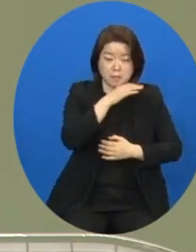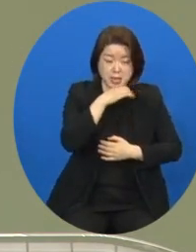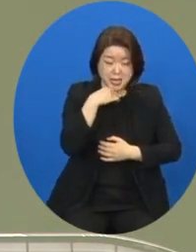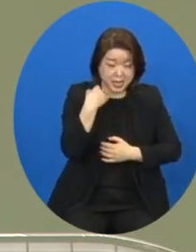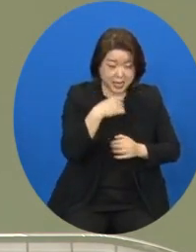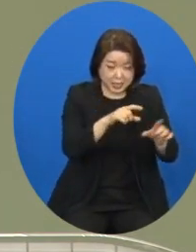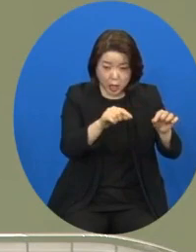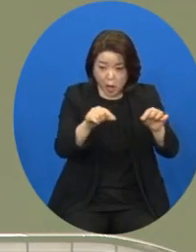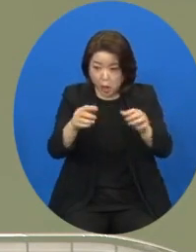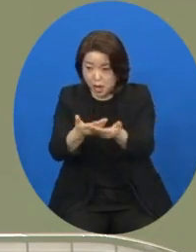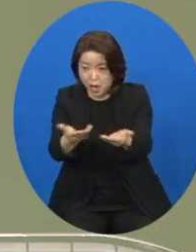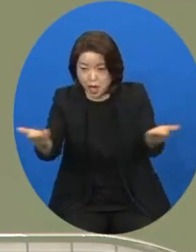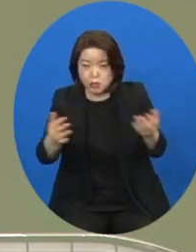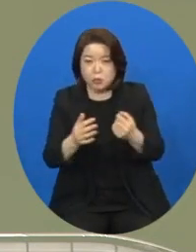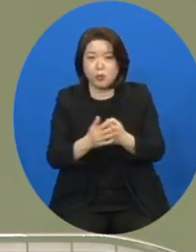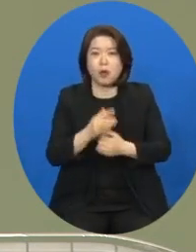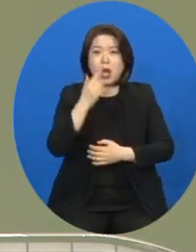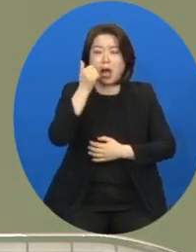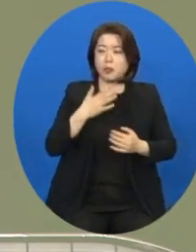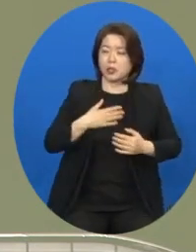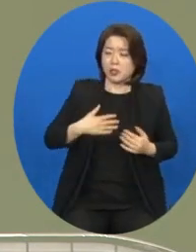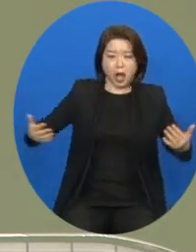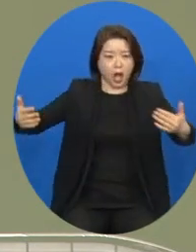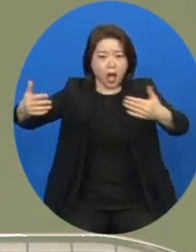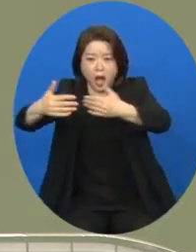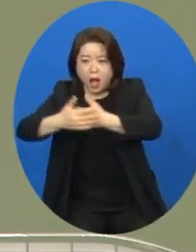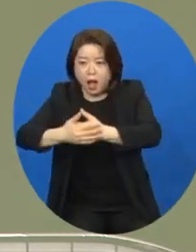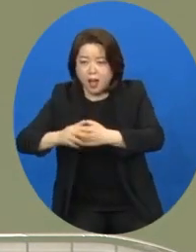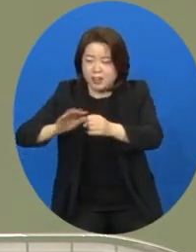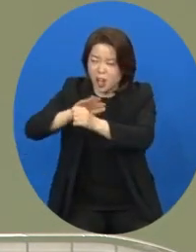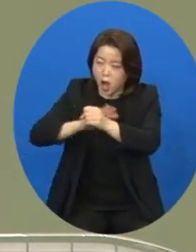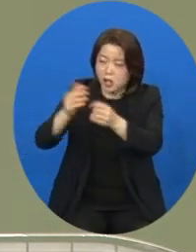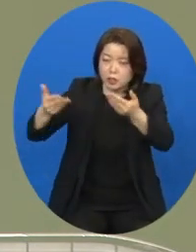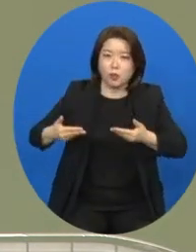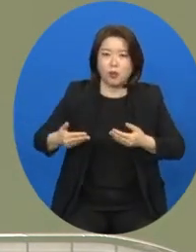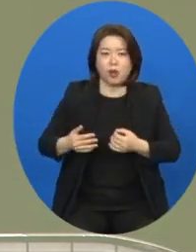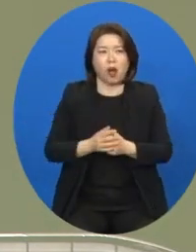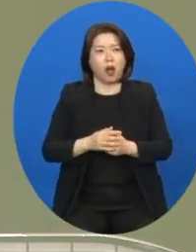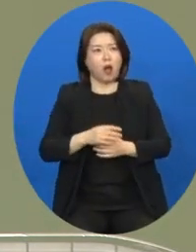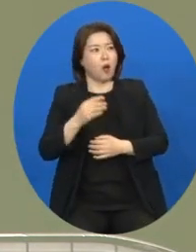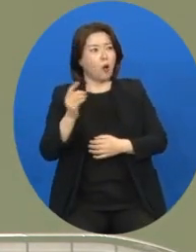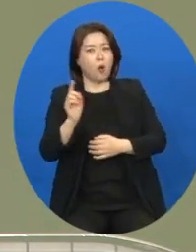끌어안고 사랑한다 그러고 이게 무슨 일인가 어리둥절하더래.